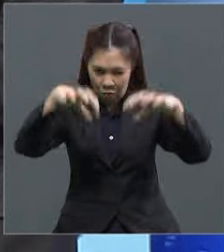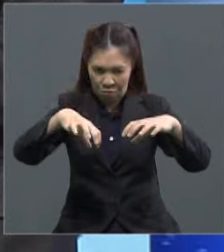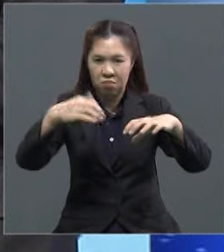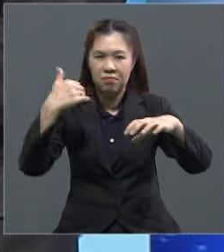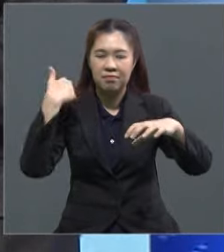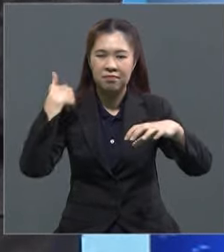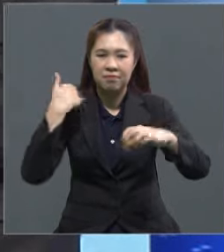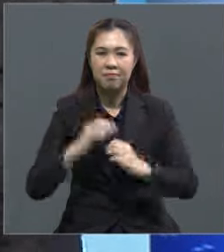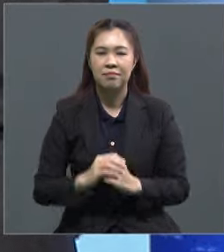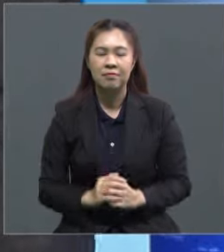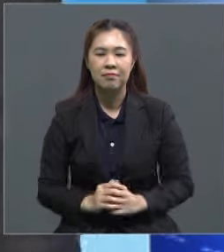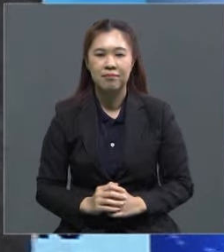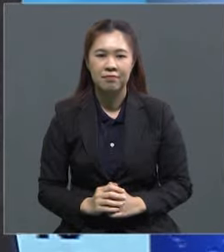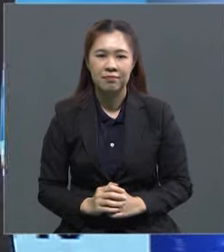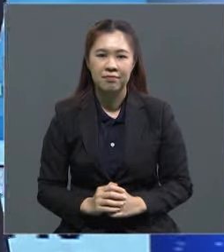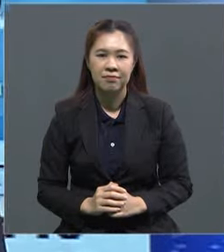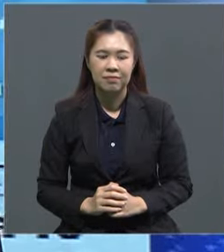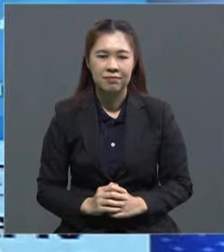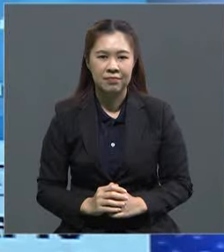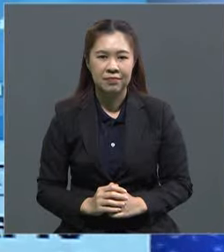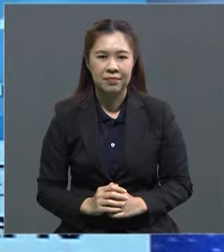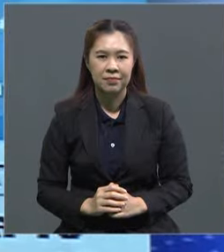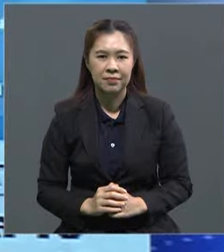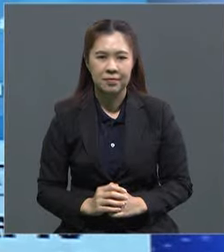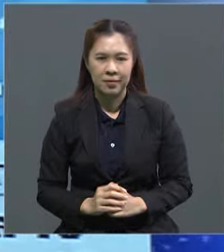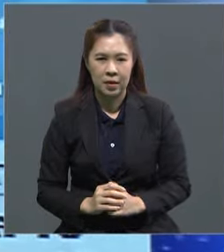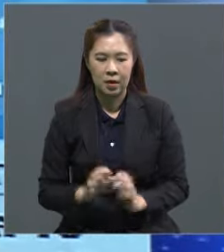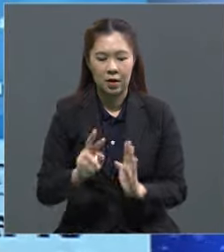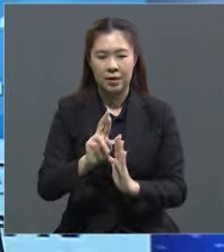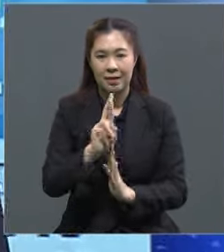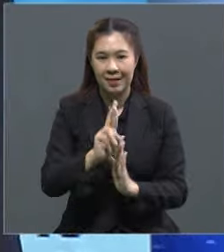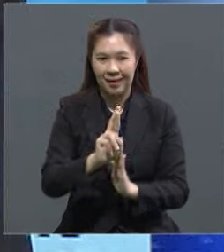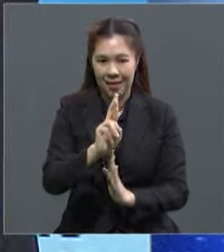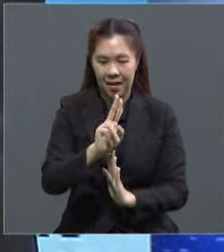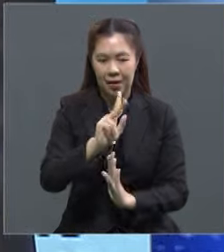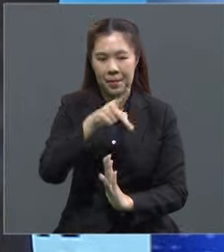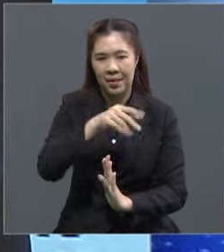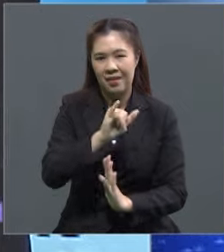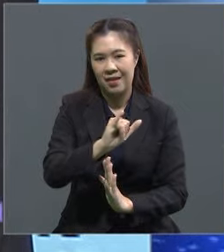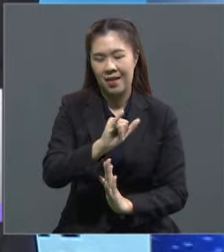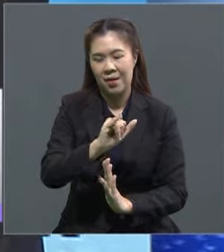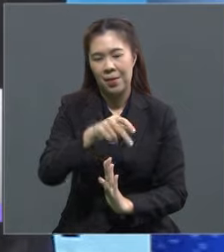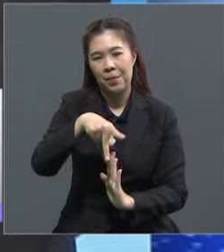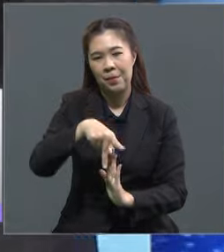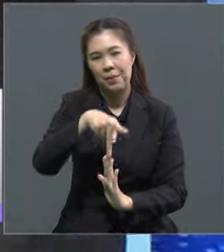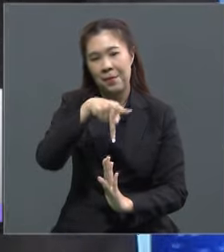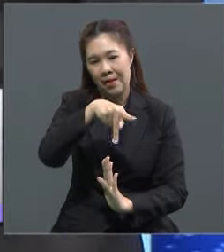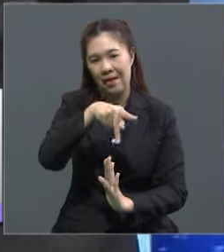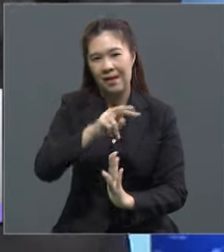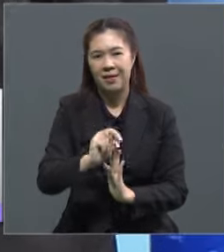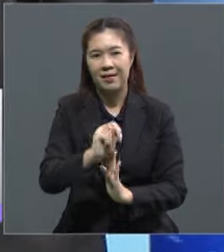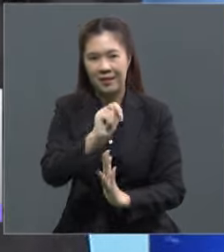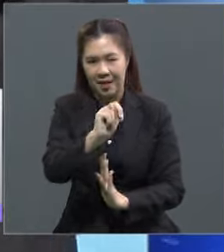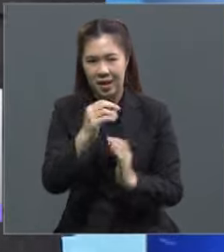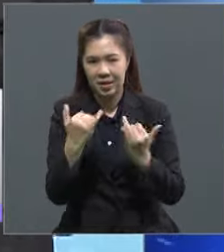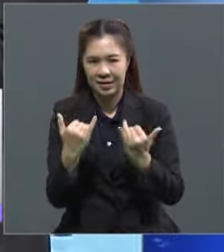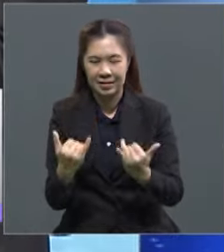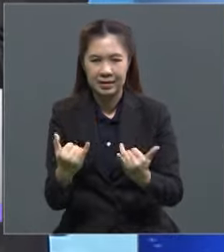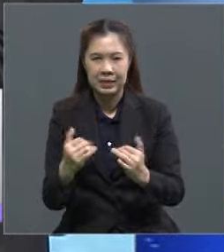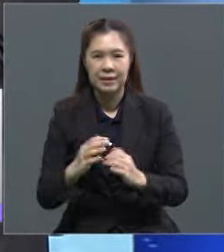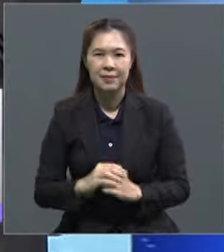นึงเพราะฉะนั้นอ่าสิ่งที่เป็นอยู่ไม่ว่าจะเชียงรายพเยาแพร่น่านนะครับตรงนี้เนี่ยพื้นที่